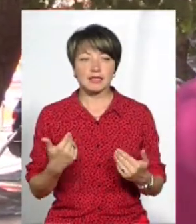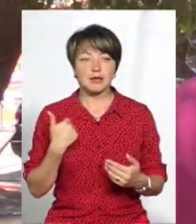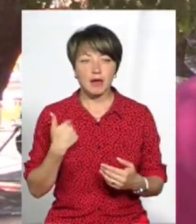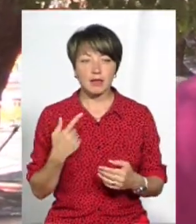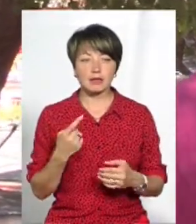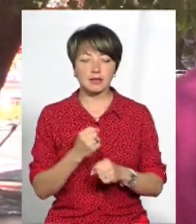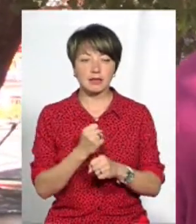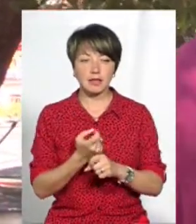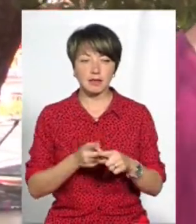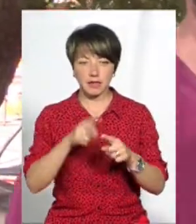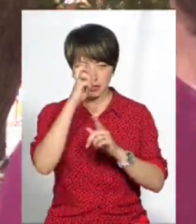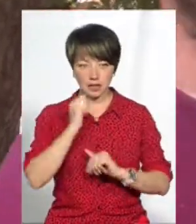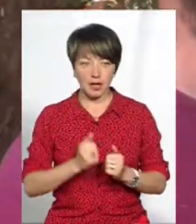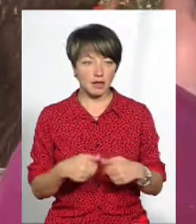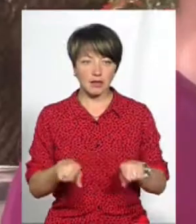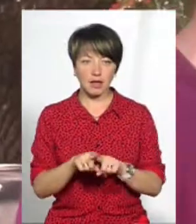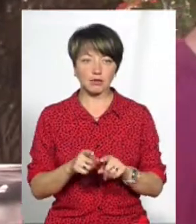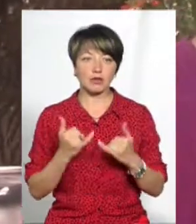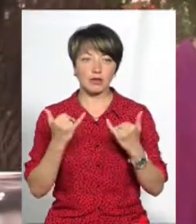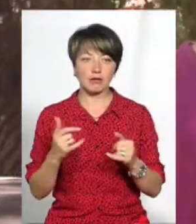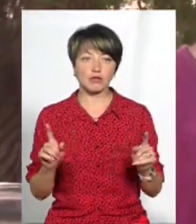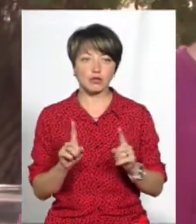щось робити в цій країні, а не так, для того, щоб